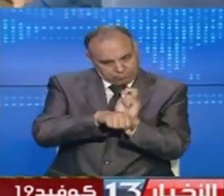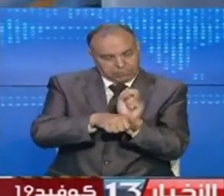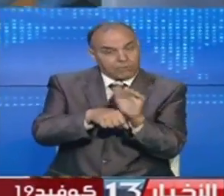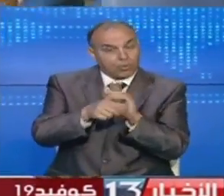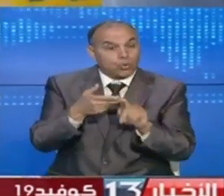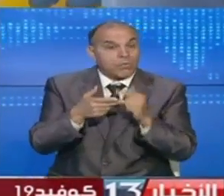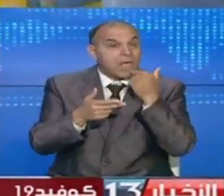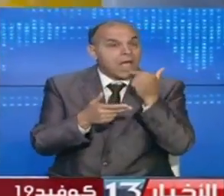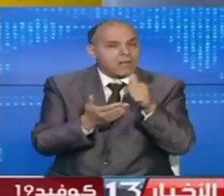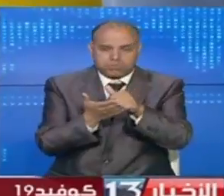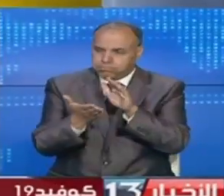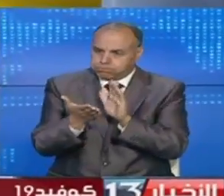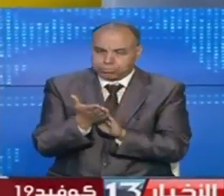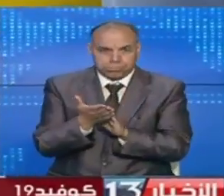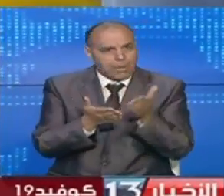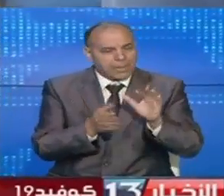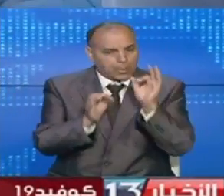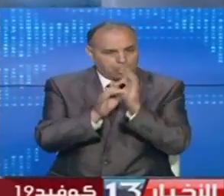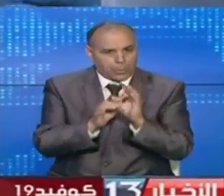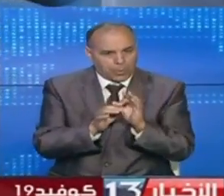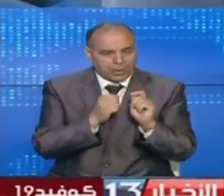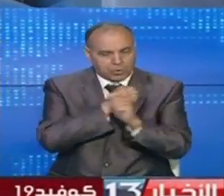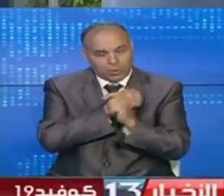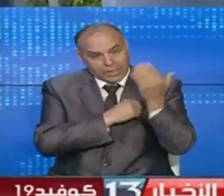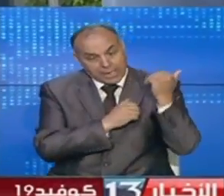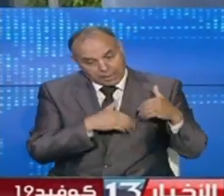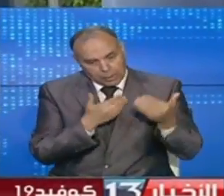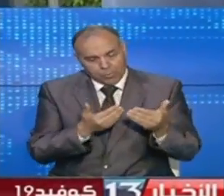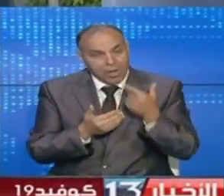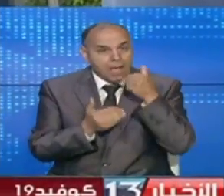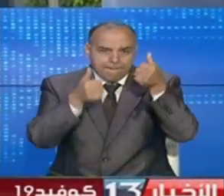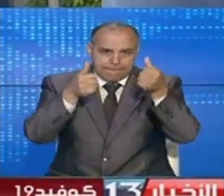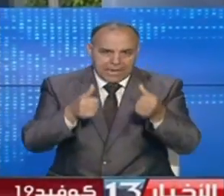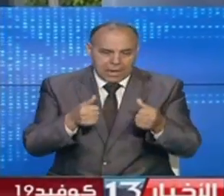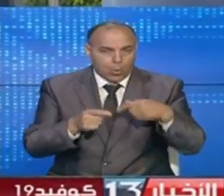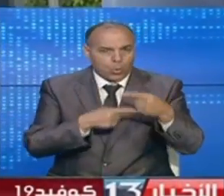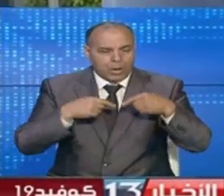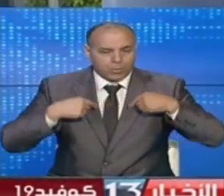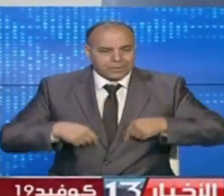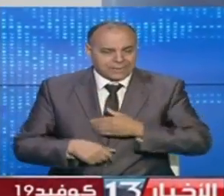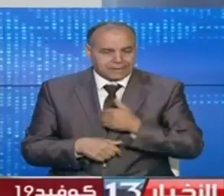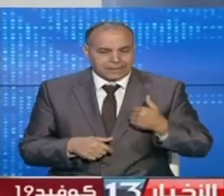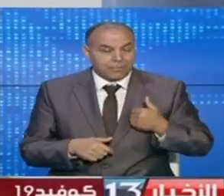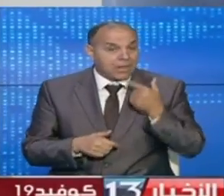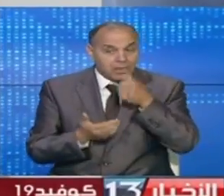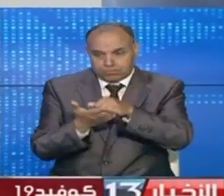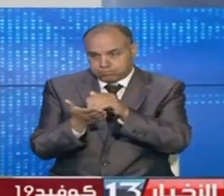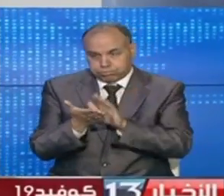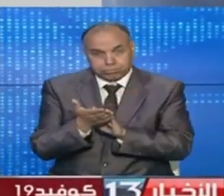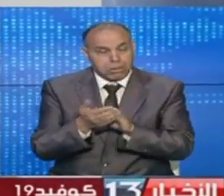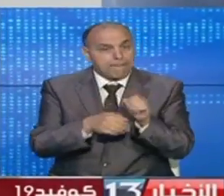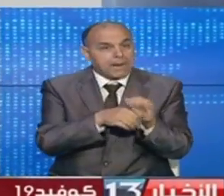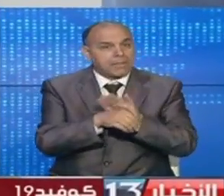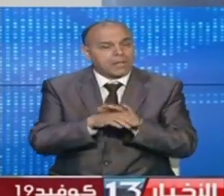للفيروس، ولم تسجل أي حالة وفاة منذ الأسبوع الفارط وفق البلاغ اليومي لوزارة الصحة. ويسجل الوضع